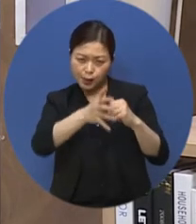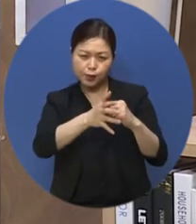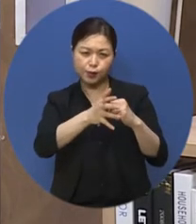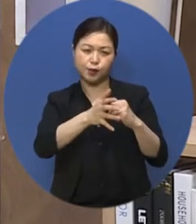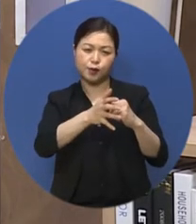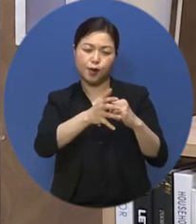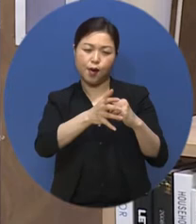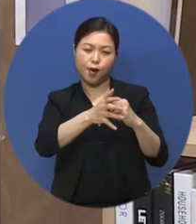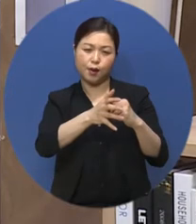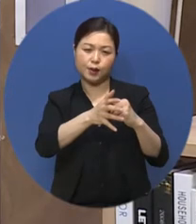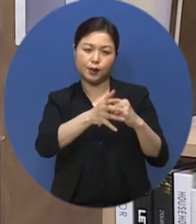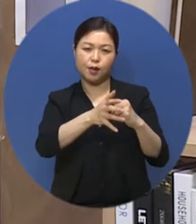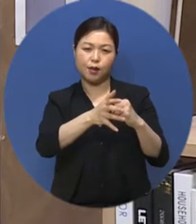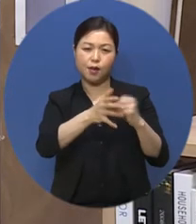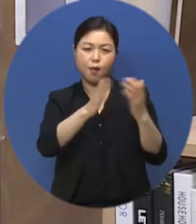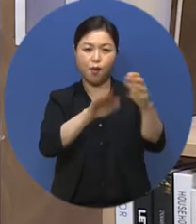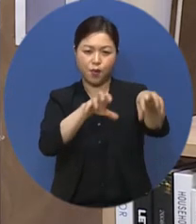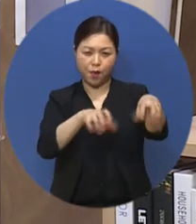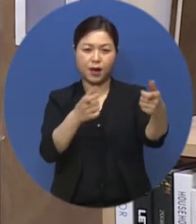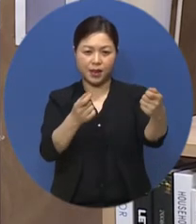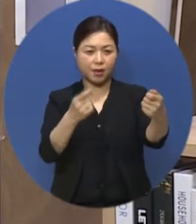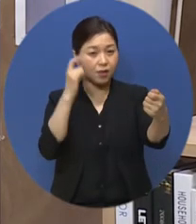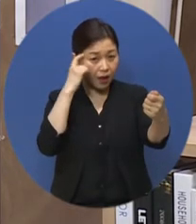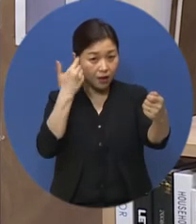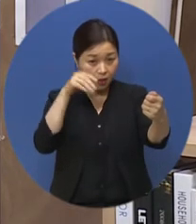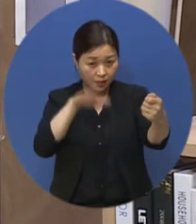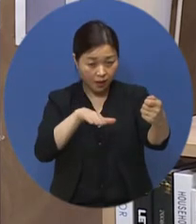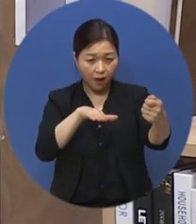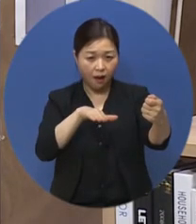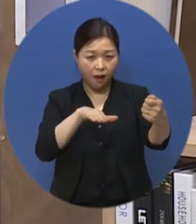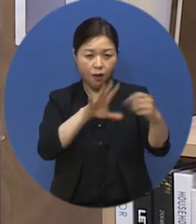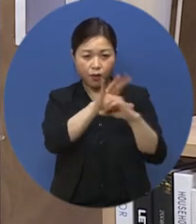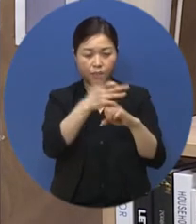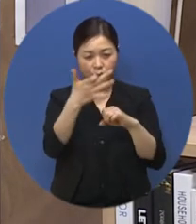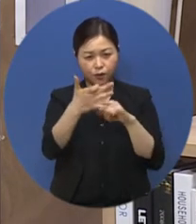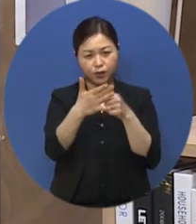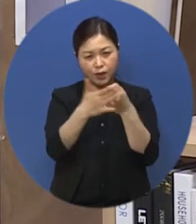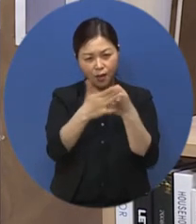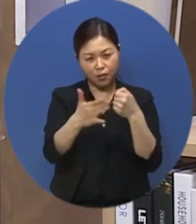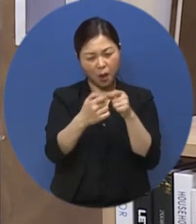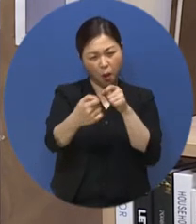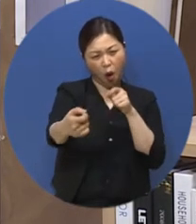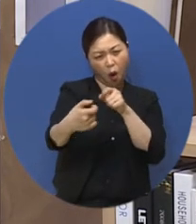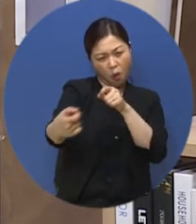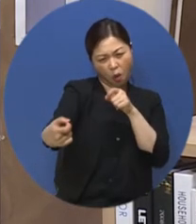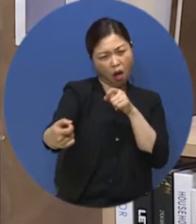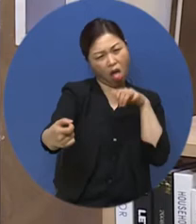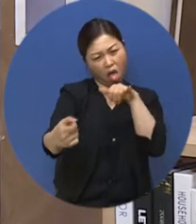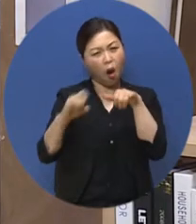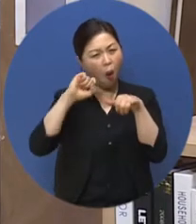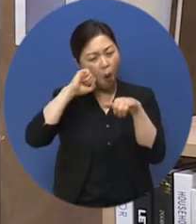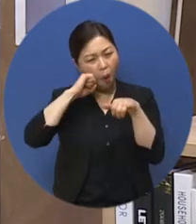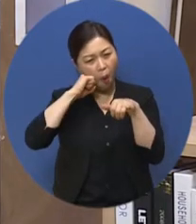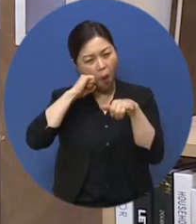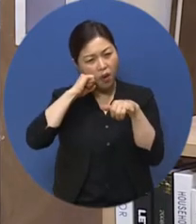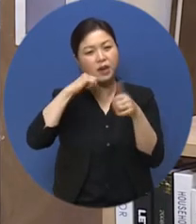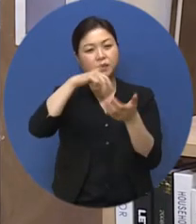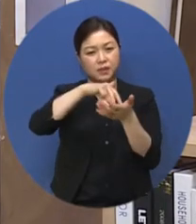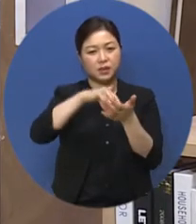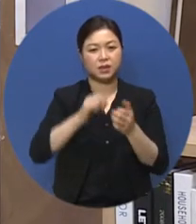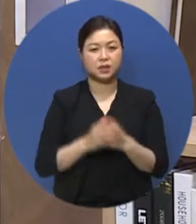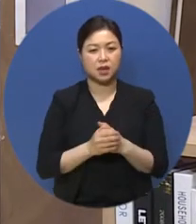굉장히 가까워졌었는데, 네. 코로나19로 인해서 굉장히 이제 거리가 힘들어졌죠. 또 멀어진 상황이죠. 그래서 이제 우리나라의